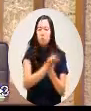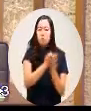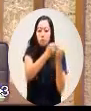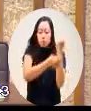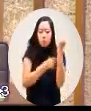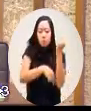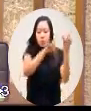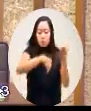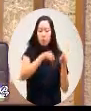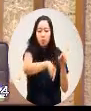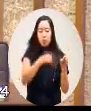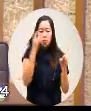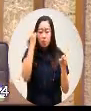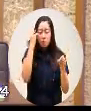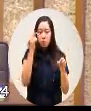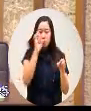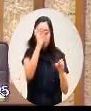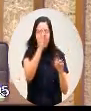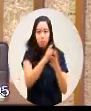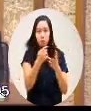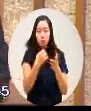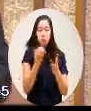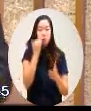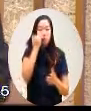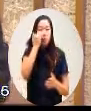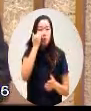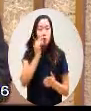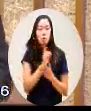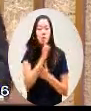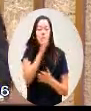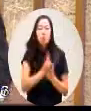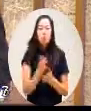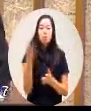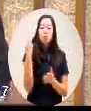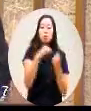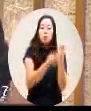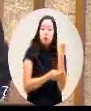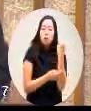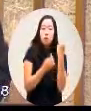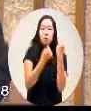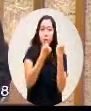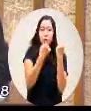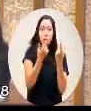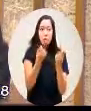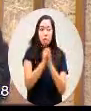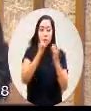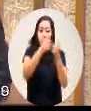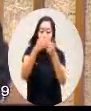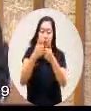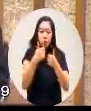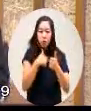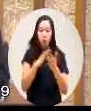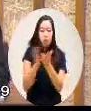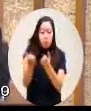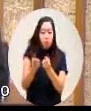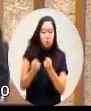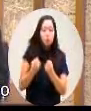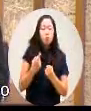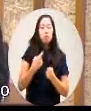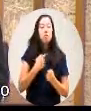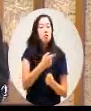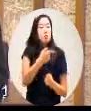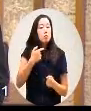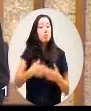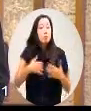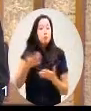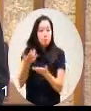角度来看待这件事情。那如果说就法来讲，我是会在议会里面接受议员的质询，我非常的乐